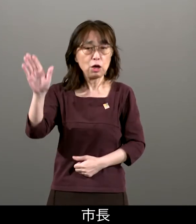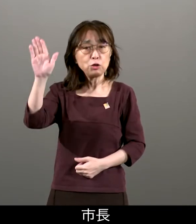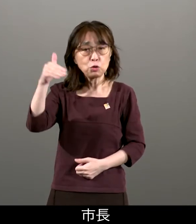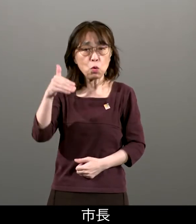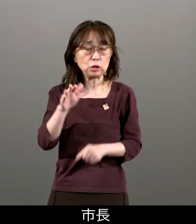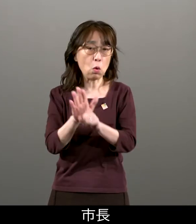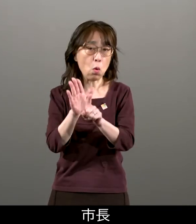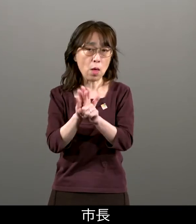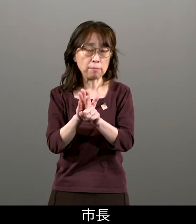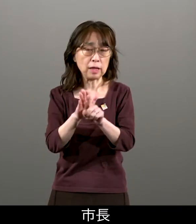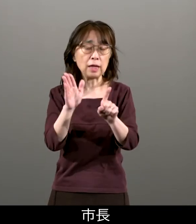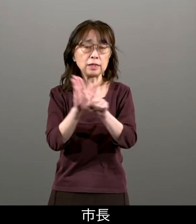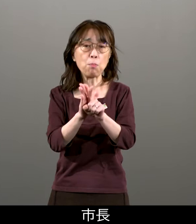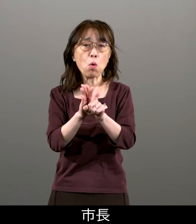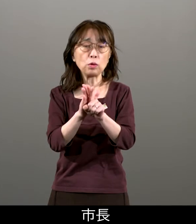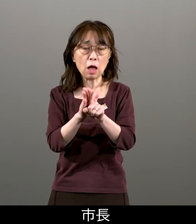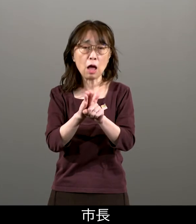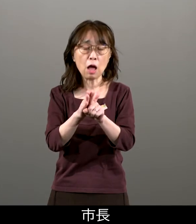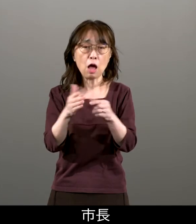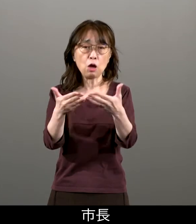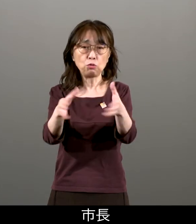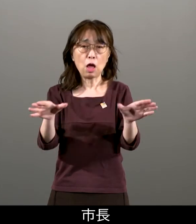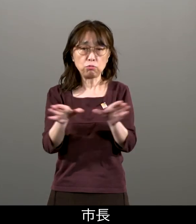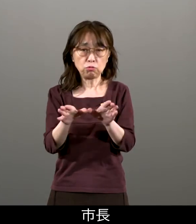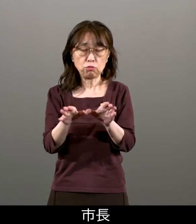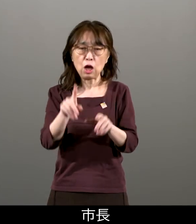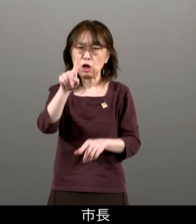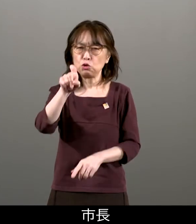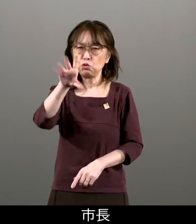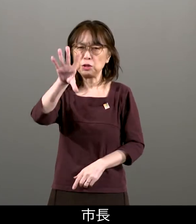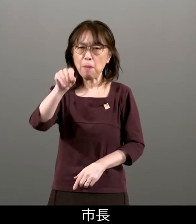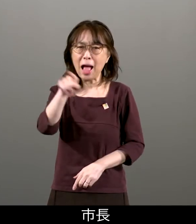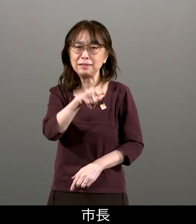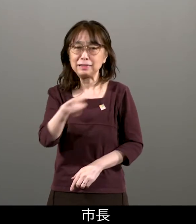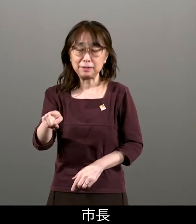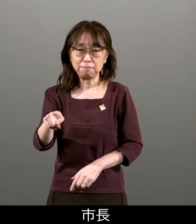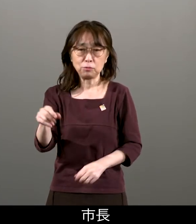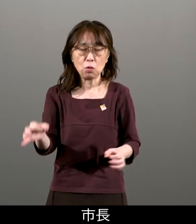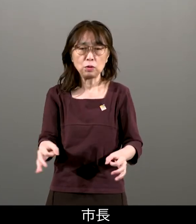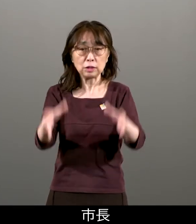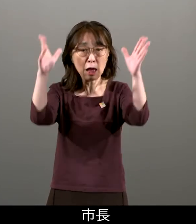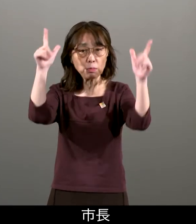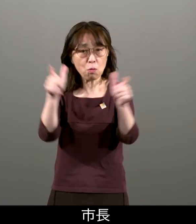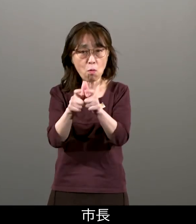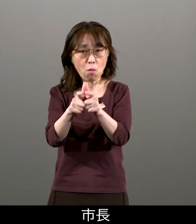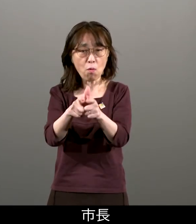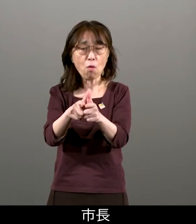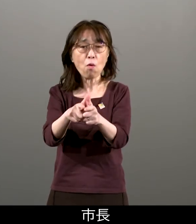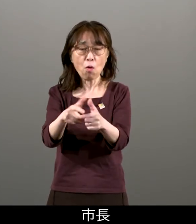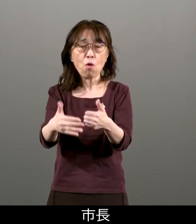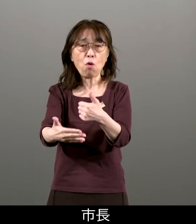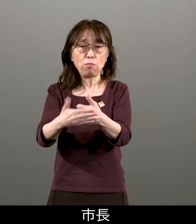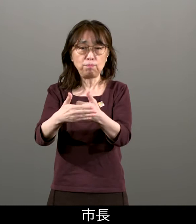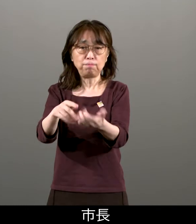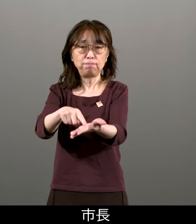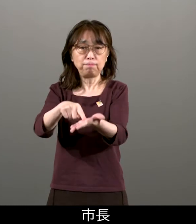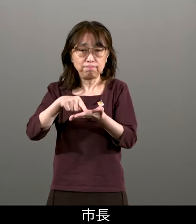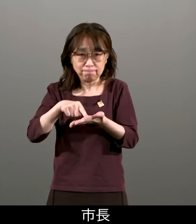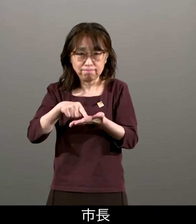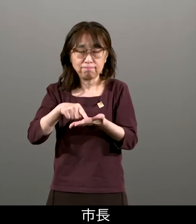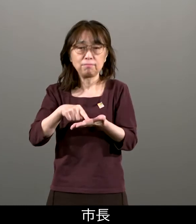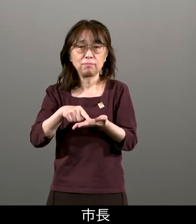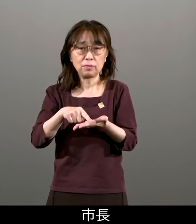サポーターズクラブには11万人を超える賛同をいただくとそういった